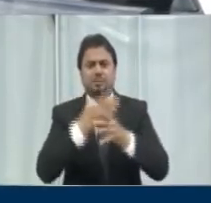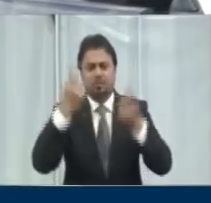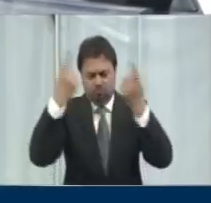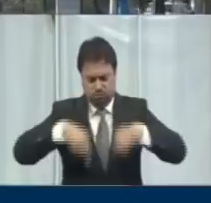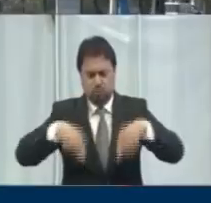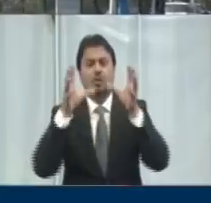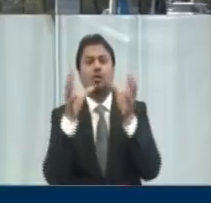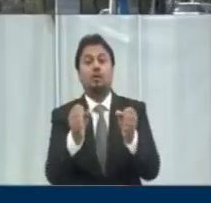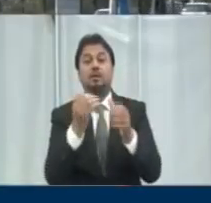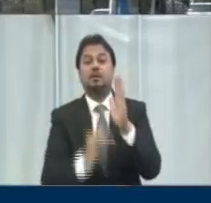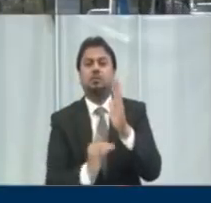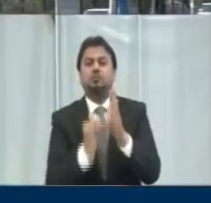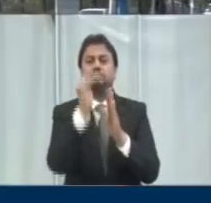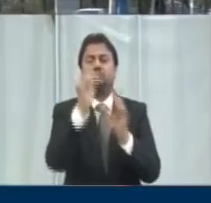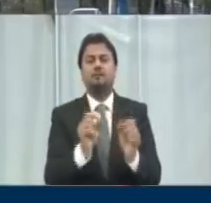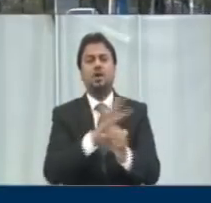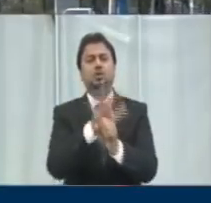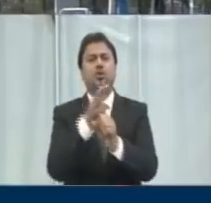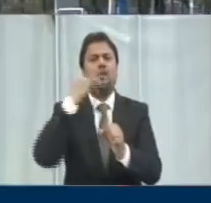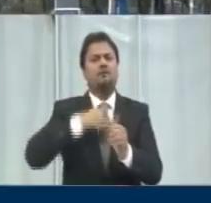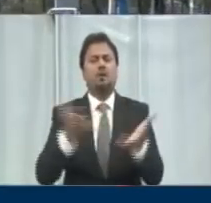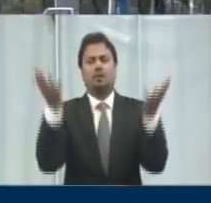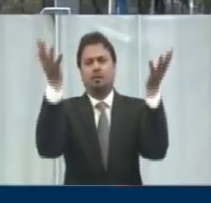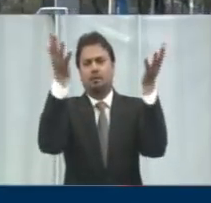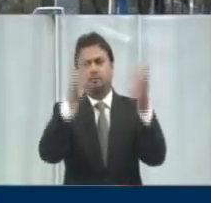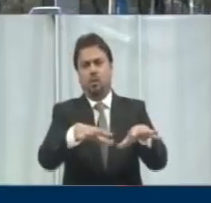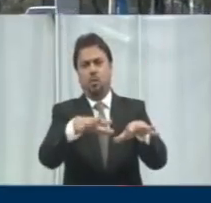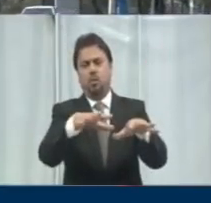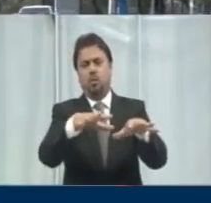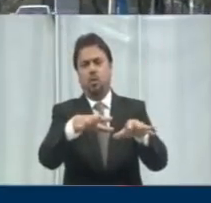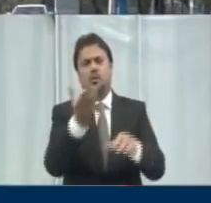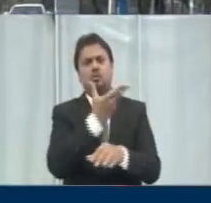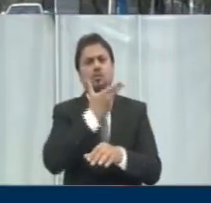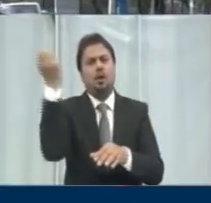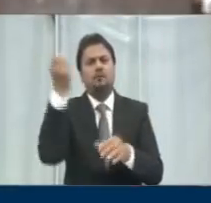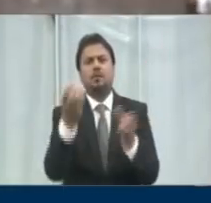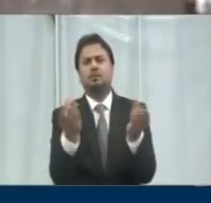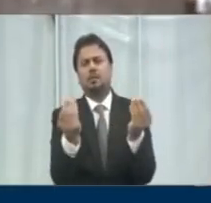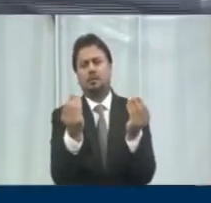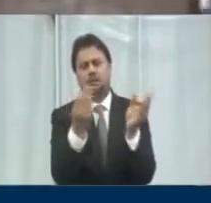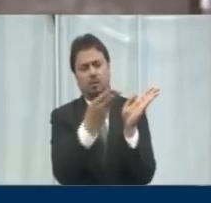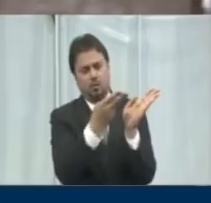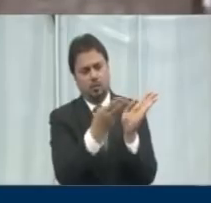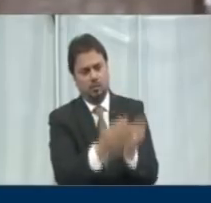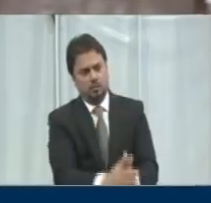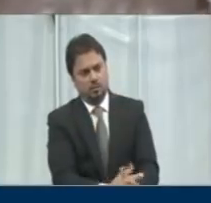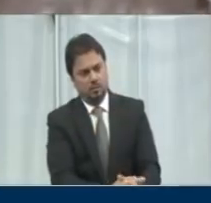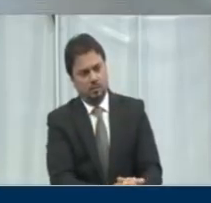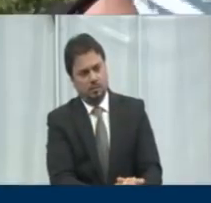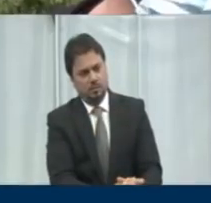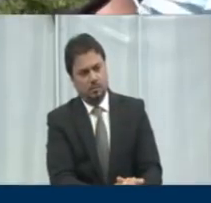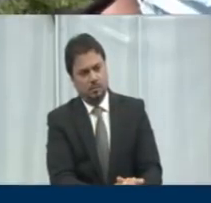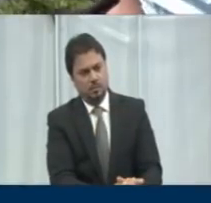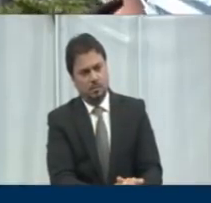تسجيل زيادة ملحوظة بعدد الإصابات في أغلب محافظات البلاد.